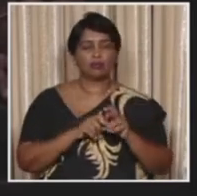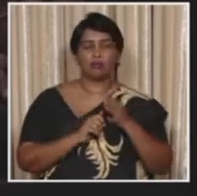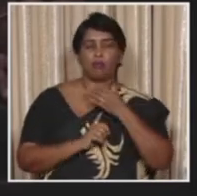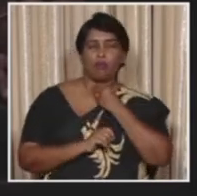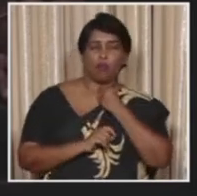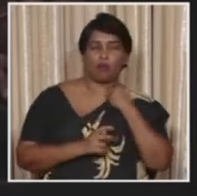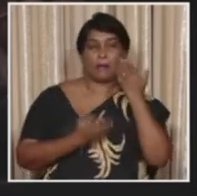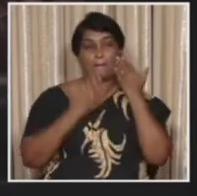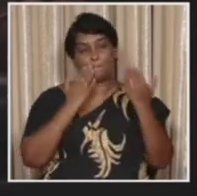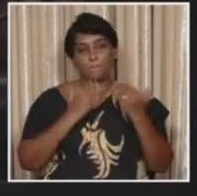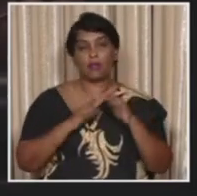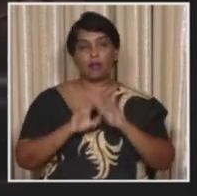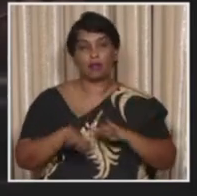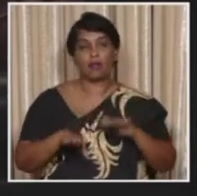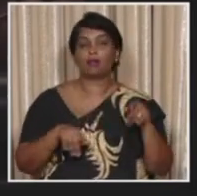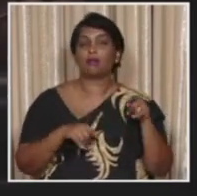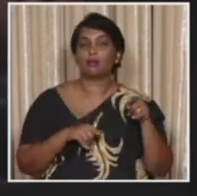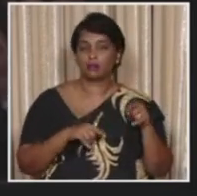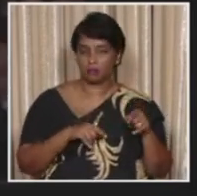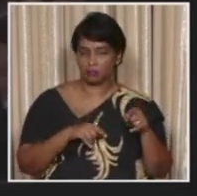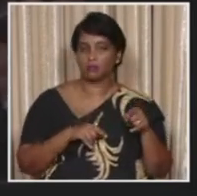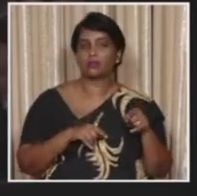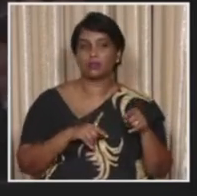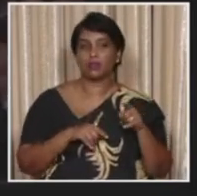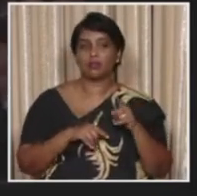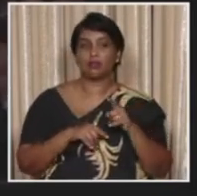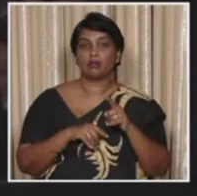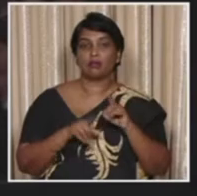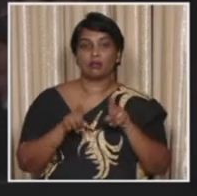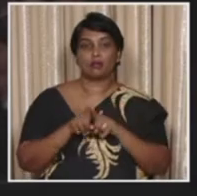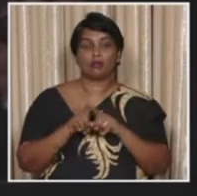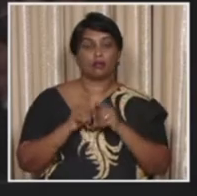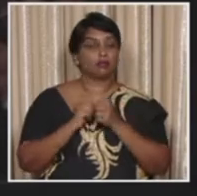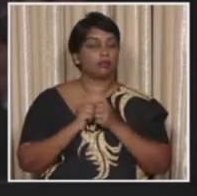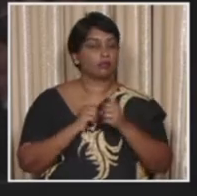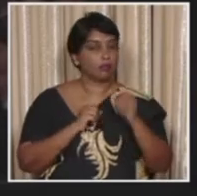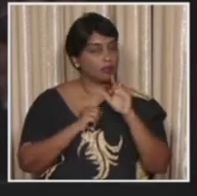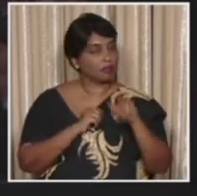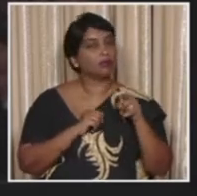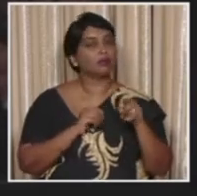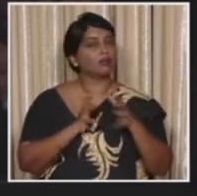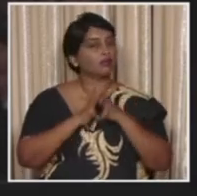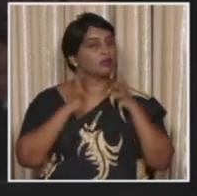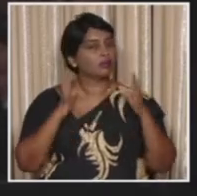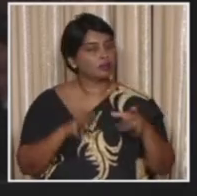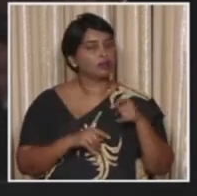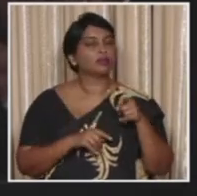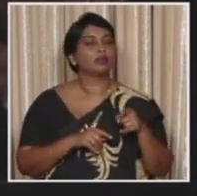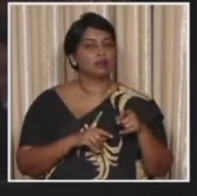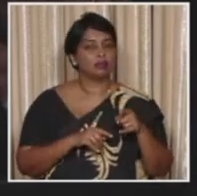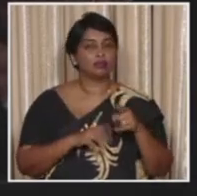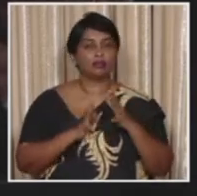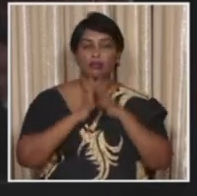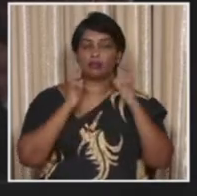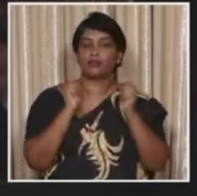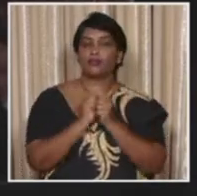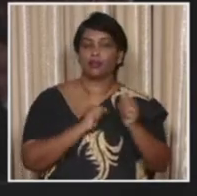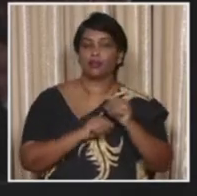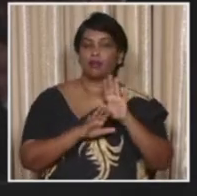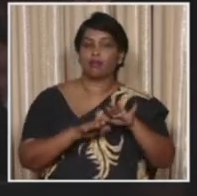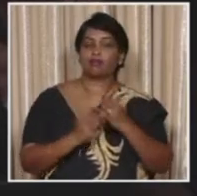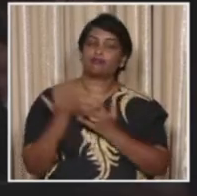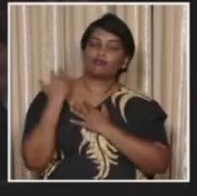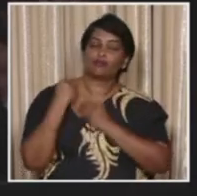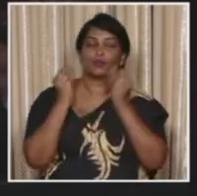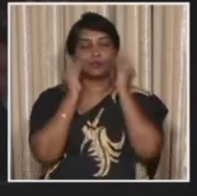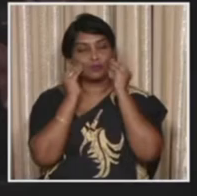Merate daruan ke piawan khedir khadeu tu karan boh ma වික්‍රාමිත ක්‍රියා කළා දරුවෝ වඩවුවා උම්මා